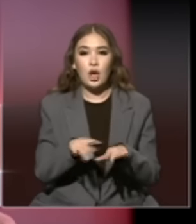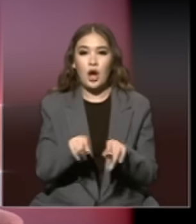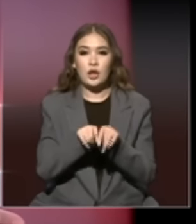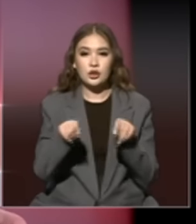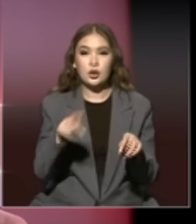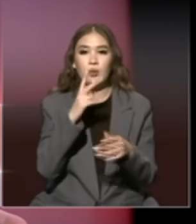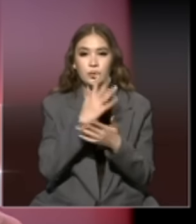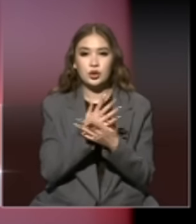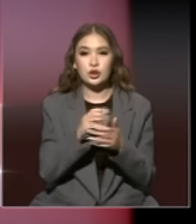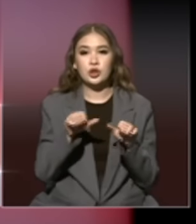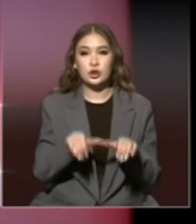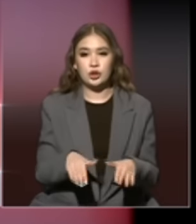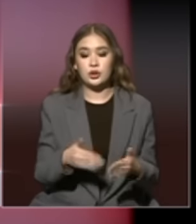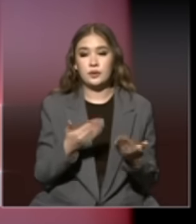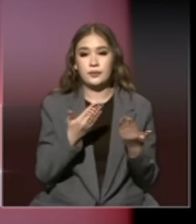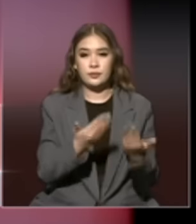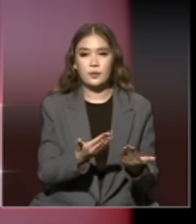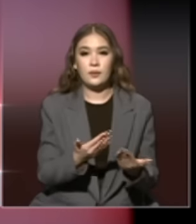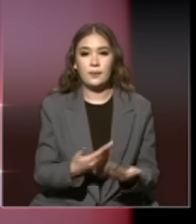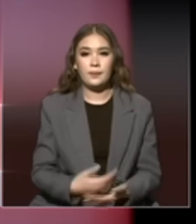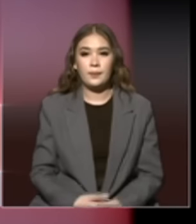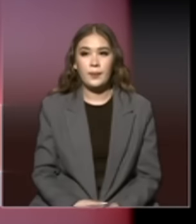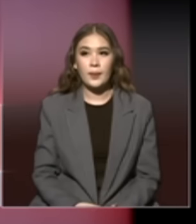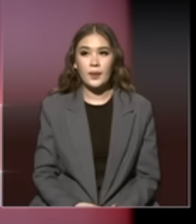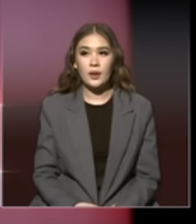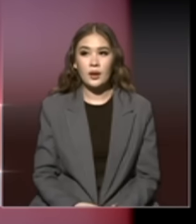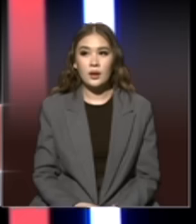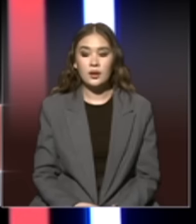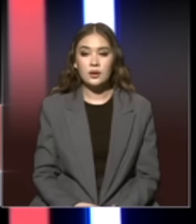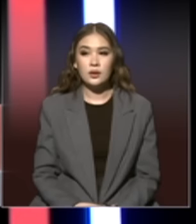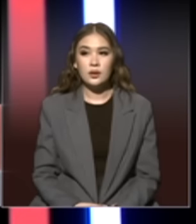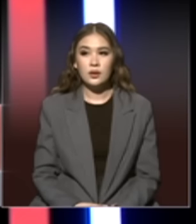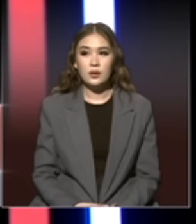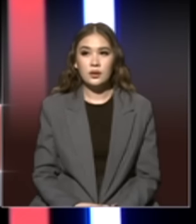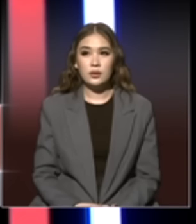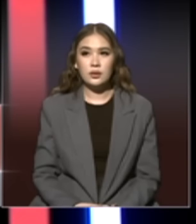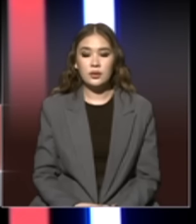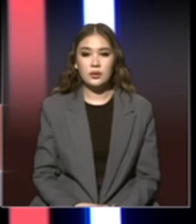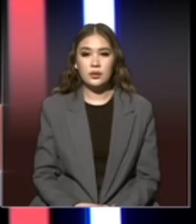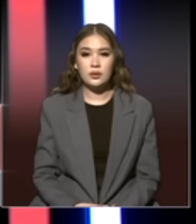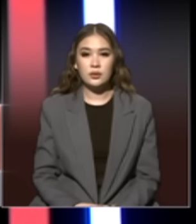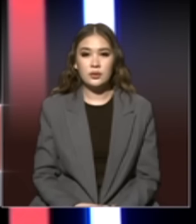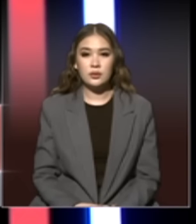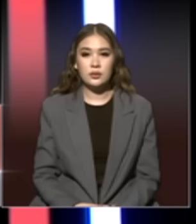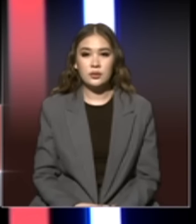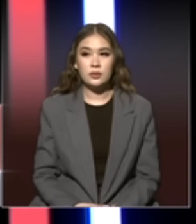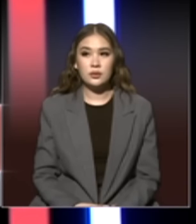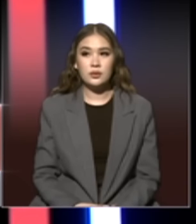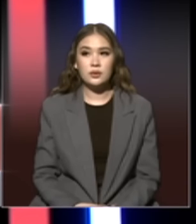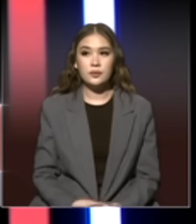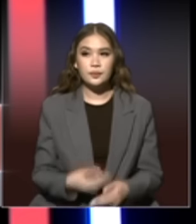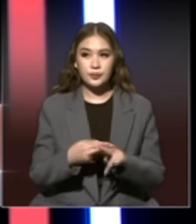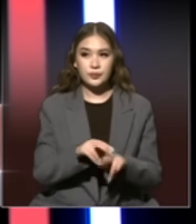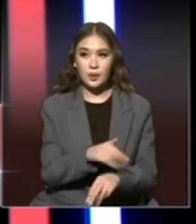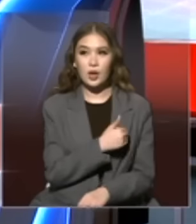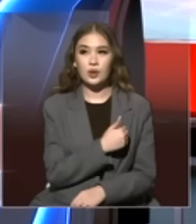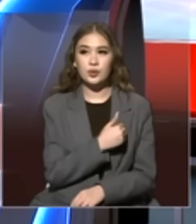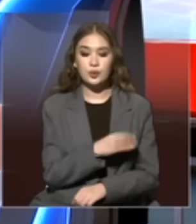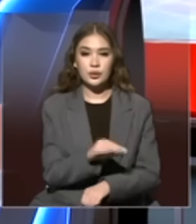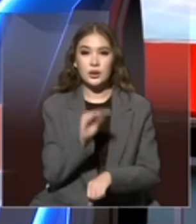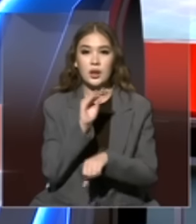туралы шешімді қабылдады. Сол себептен осы түрі ашық болды деп айта аламын. Я бұл жерде мен қоса кетейін деген,